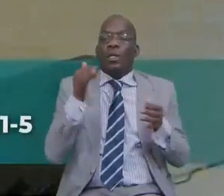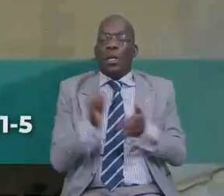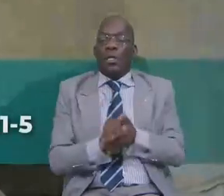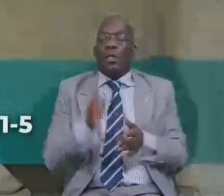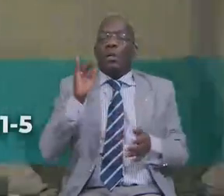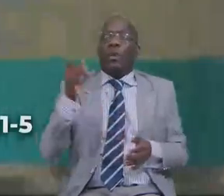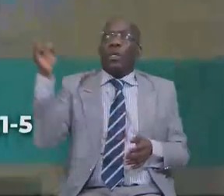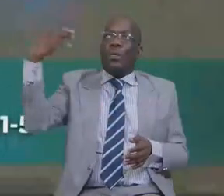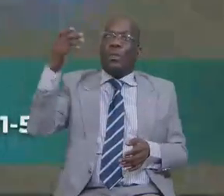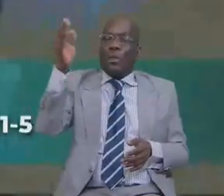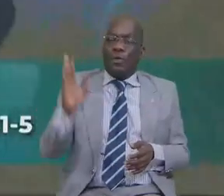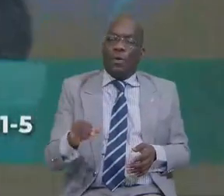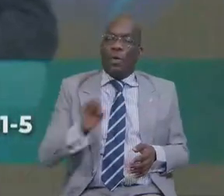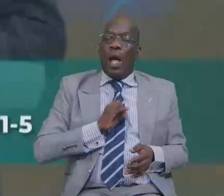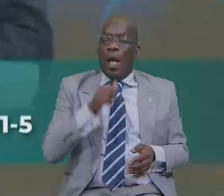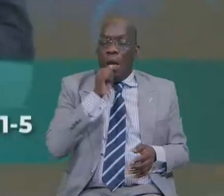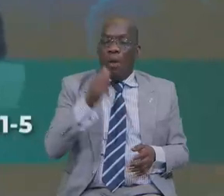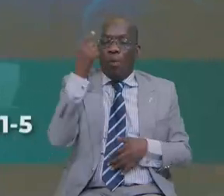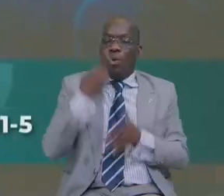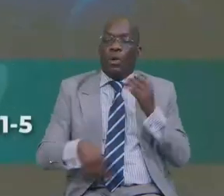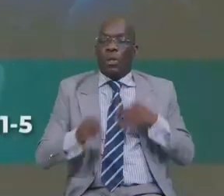grâce de Dieu, je suis ce que je suis.